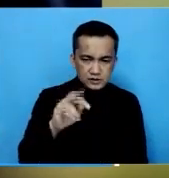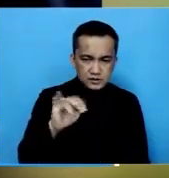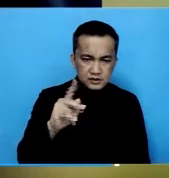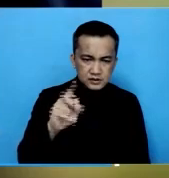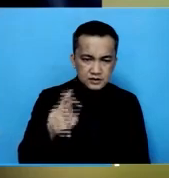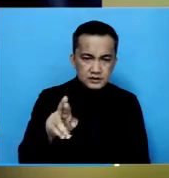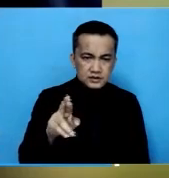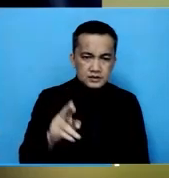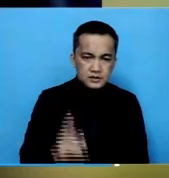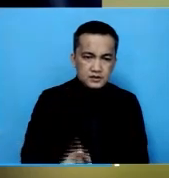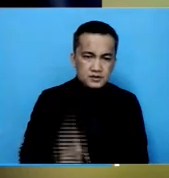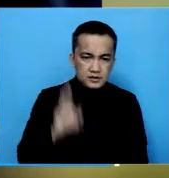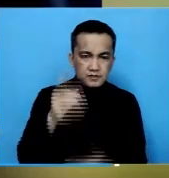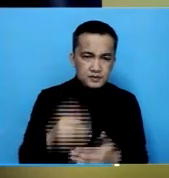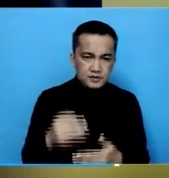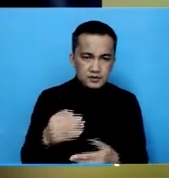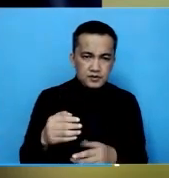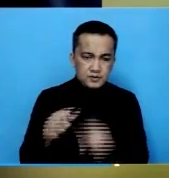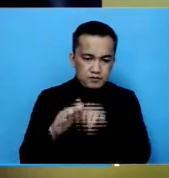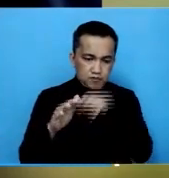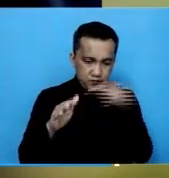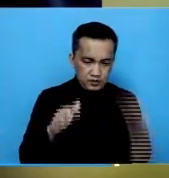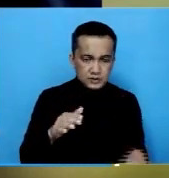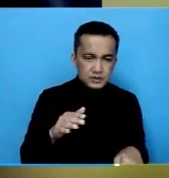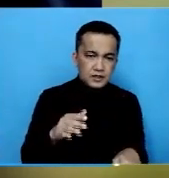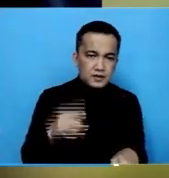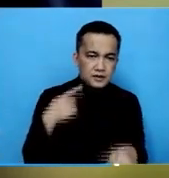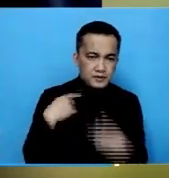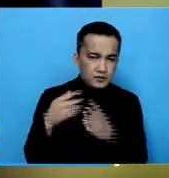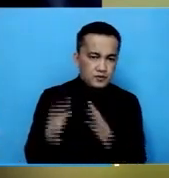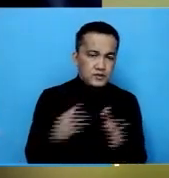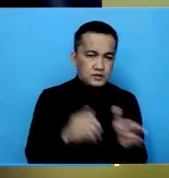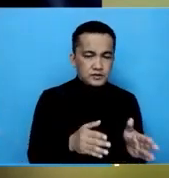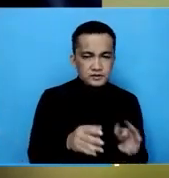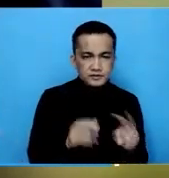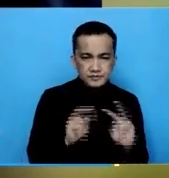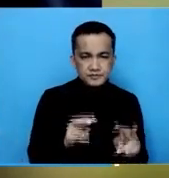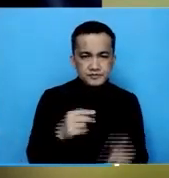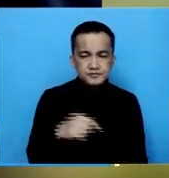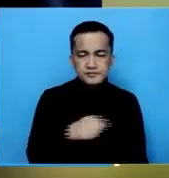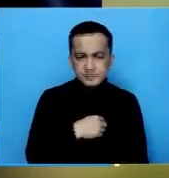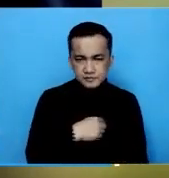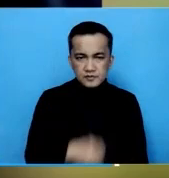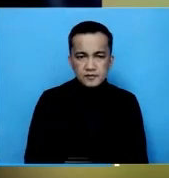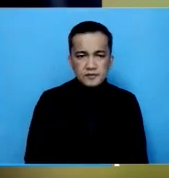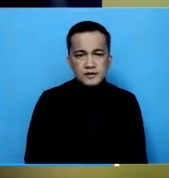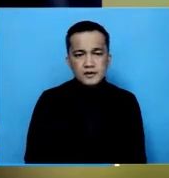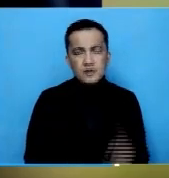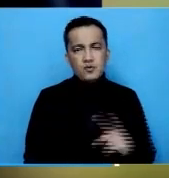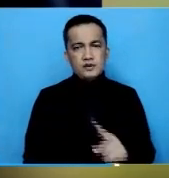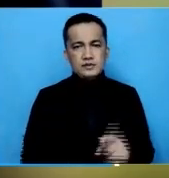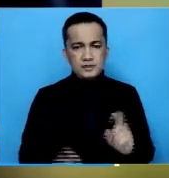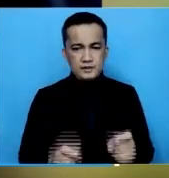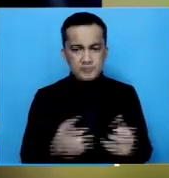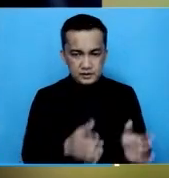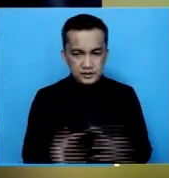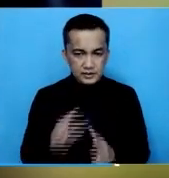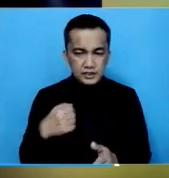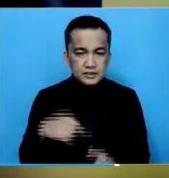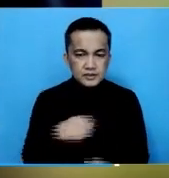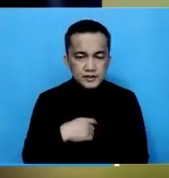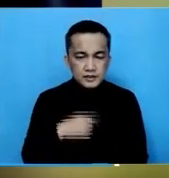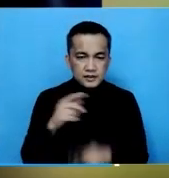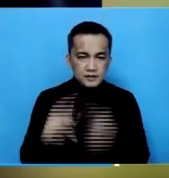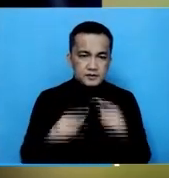rocket launches, bago po bumagsak, meron bang paraan para makita po natin? At ano po ba ang dapat paghandaan ng ating mga kababayan